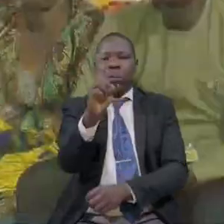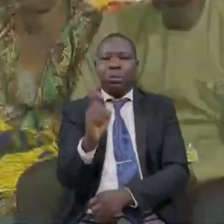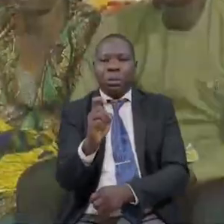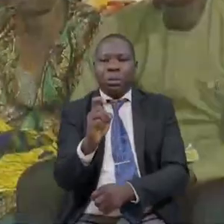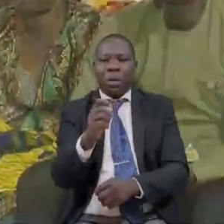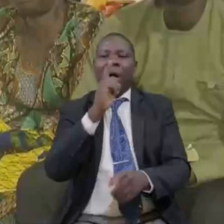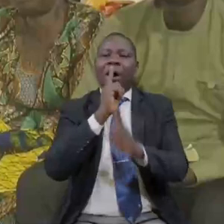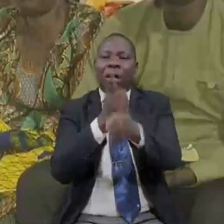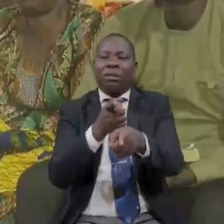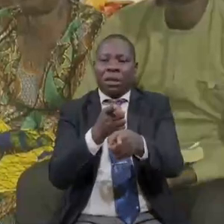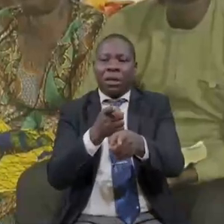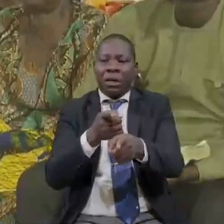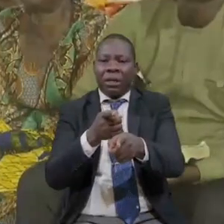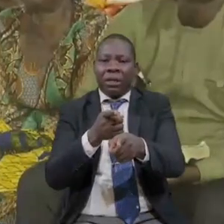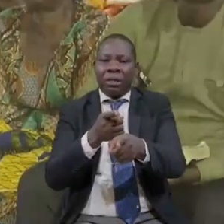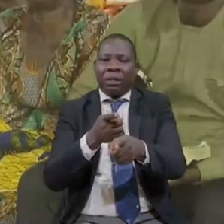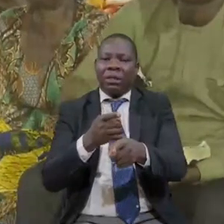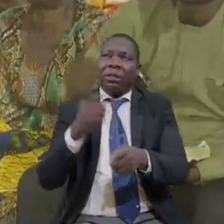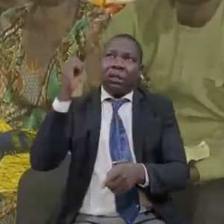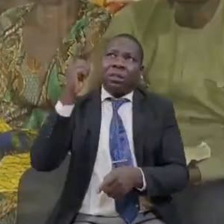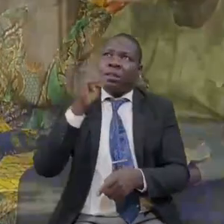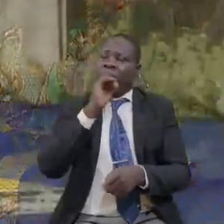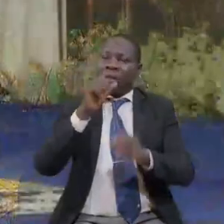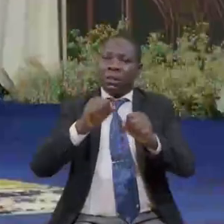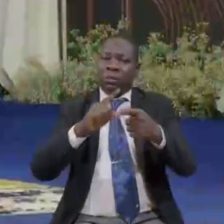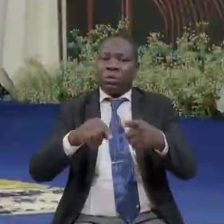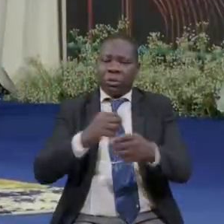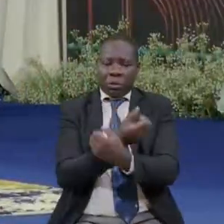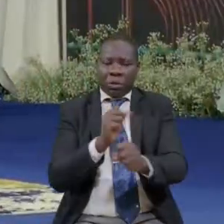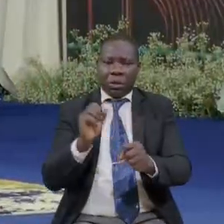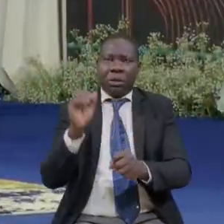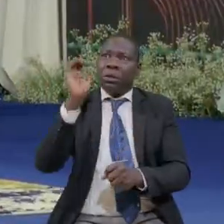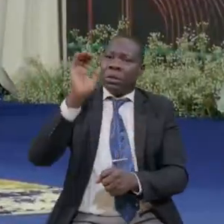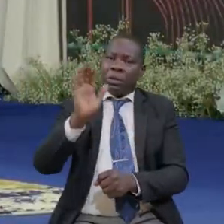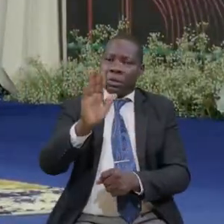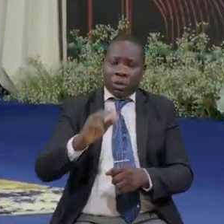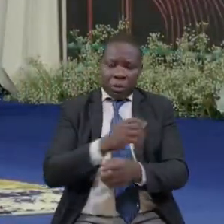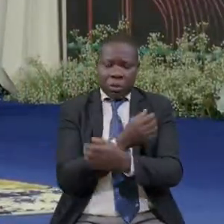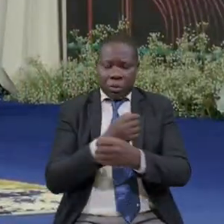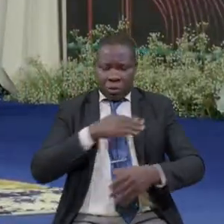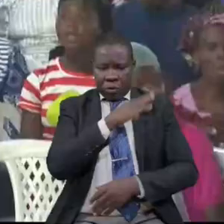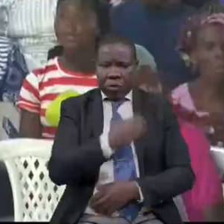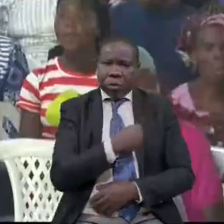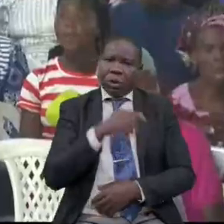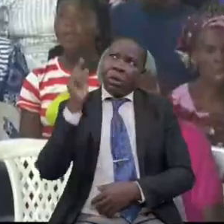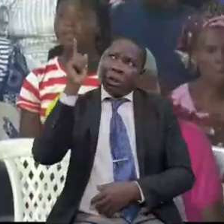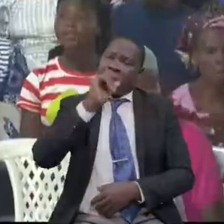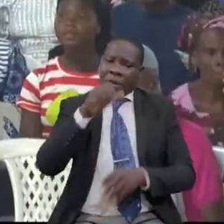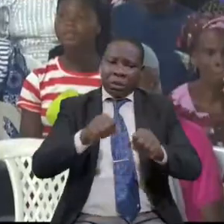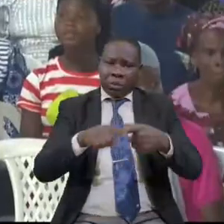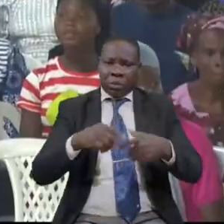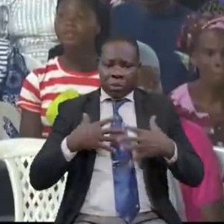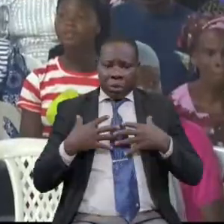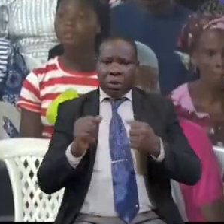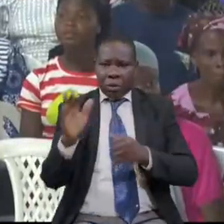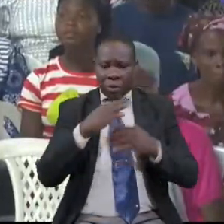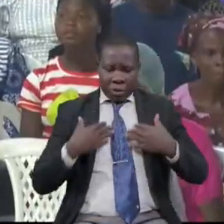entende. Est-il capable de sauver votre âme? Est-il capable de guérir votre corps?